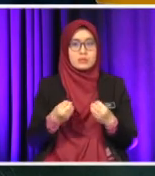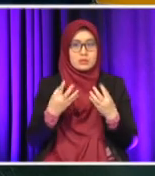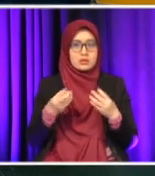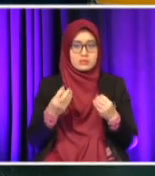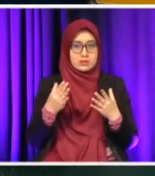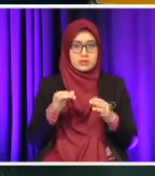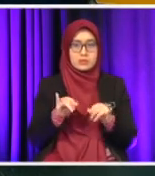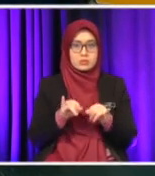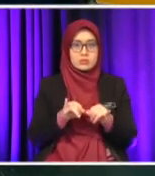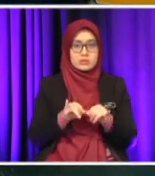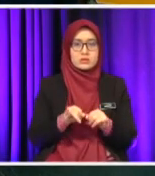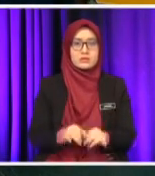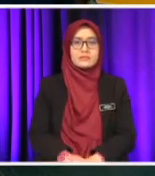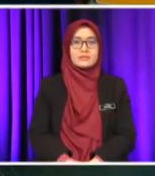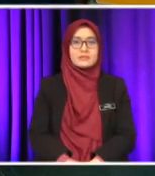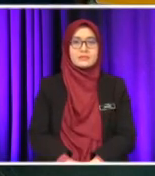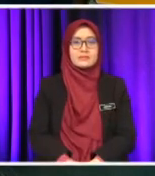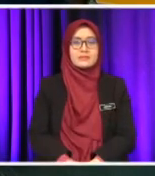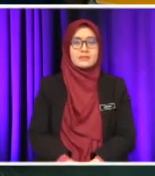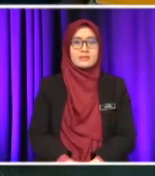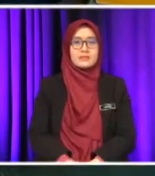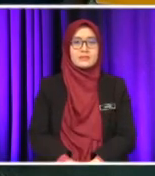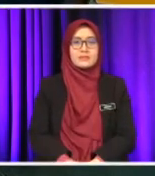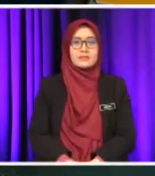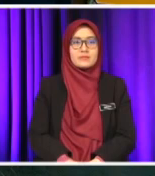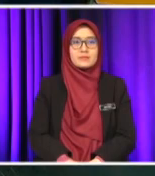untuk kita mencapai sasaran keuntungan